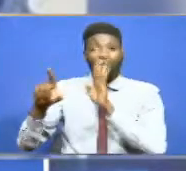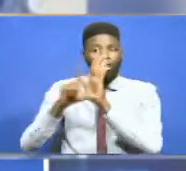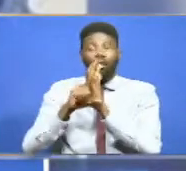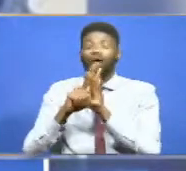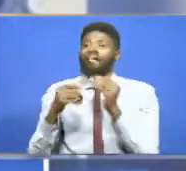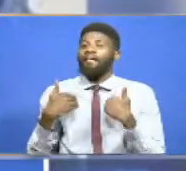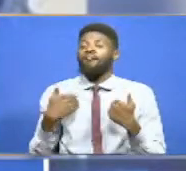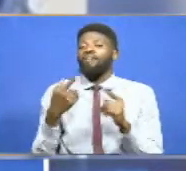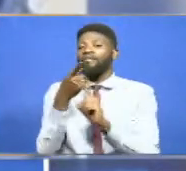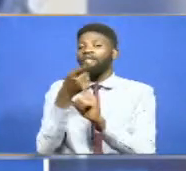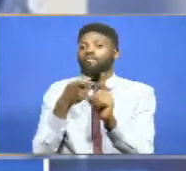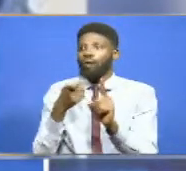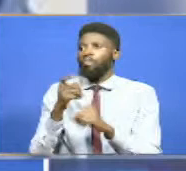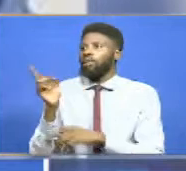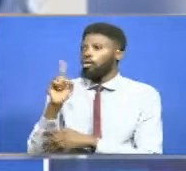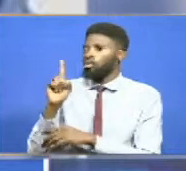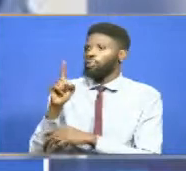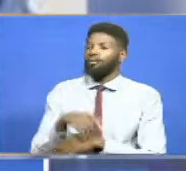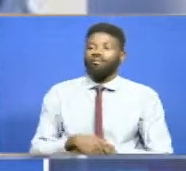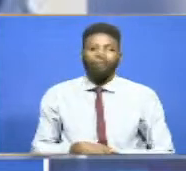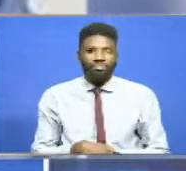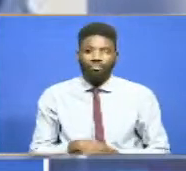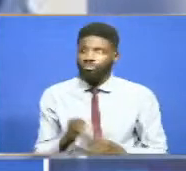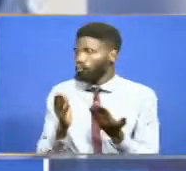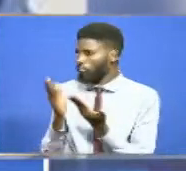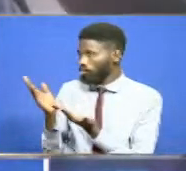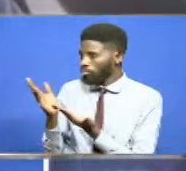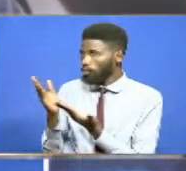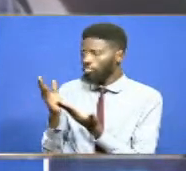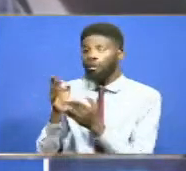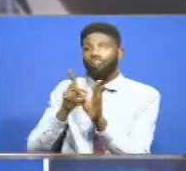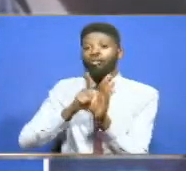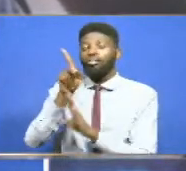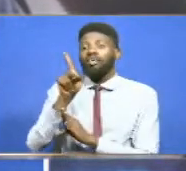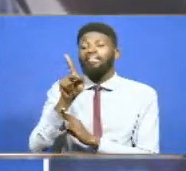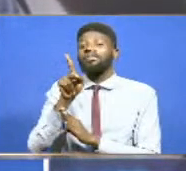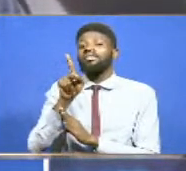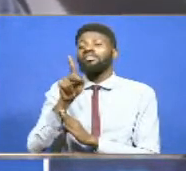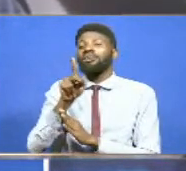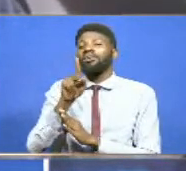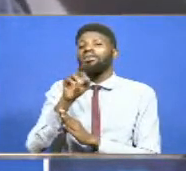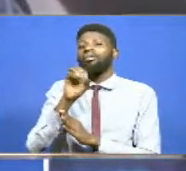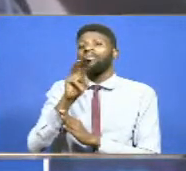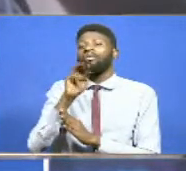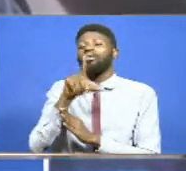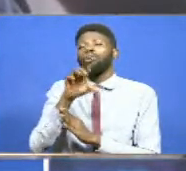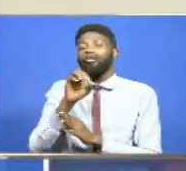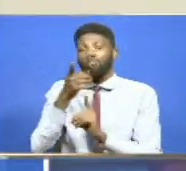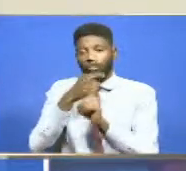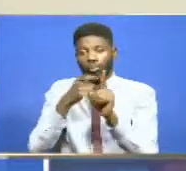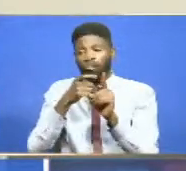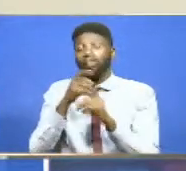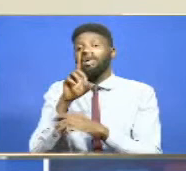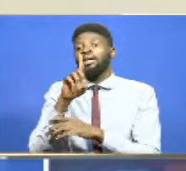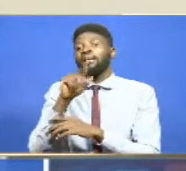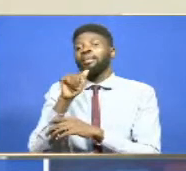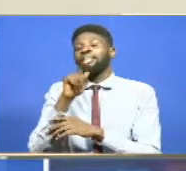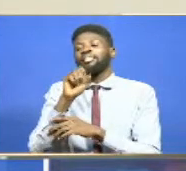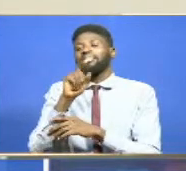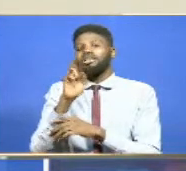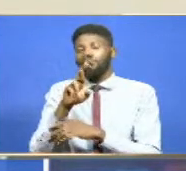Siku ya Alhamisi, Profesa Wekesa Moni wa chuo kikuu cha Daystar atafika mbele ya jopo hilo linaloongozwa na Profesa Olive